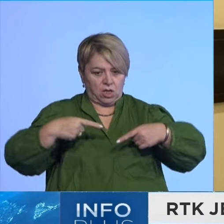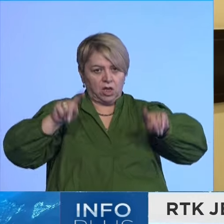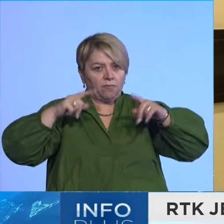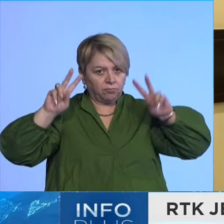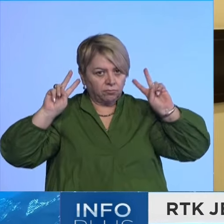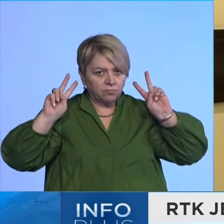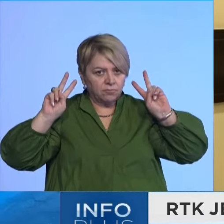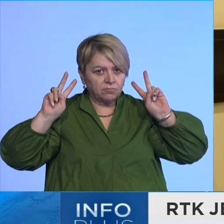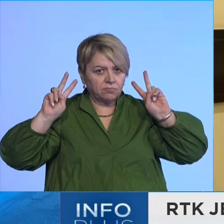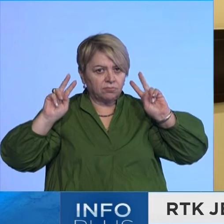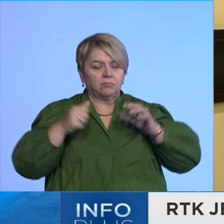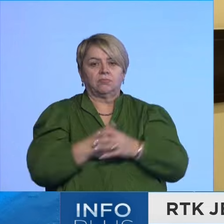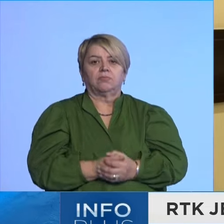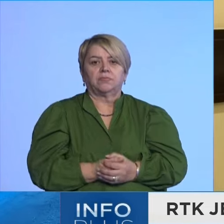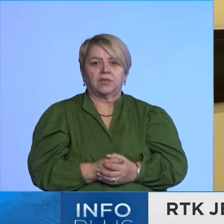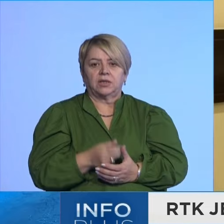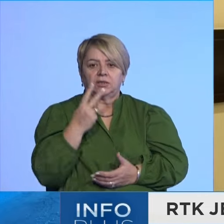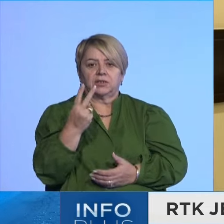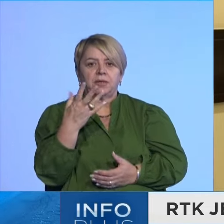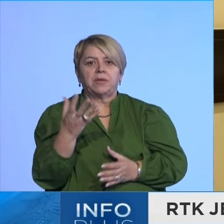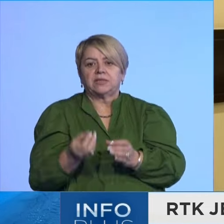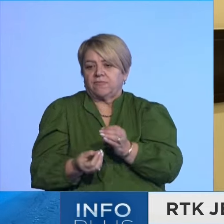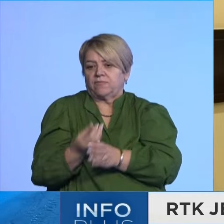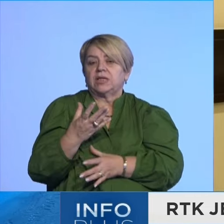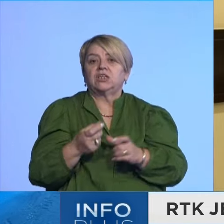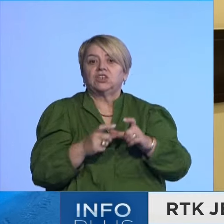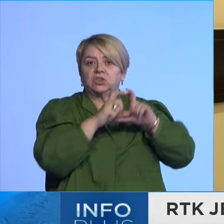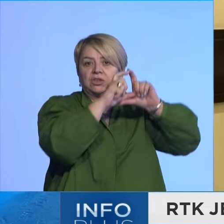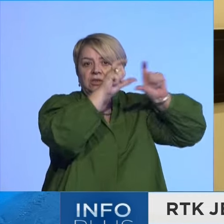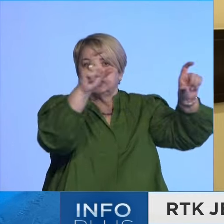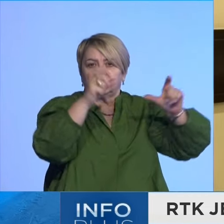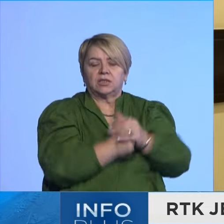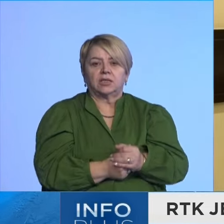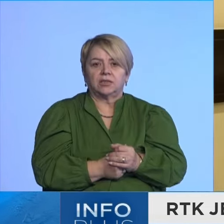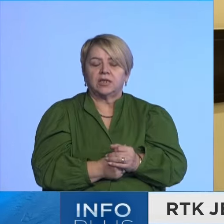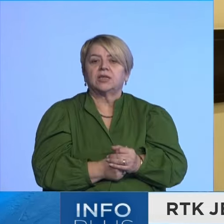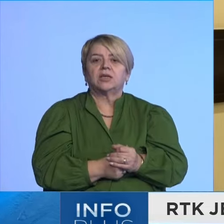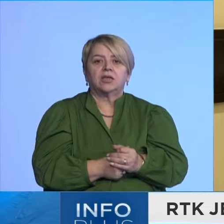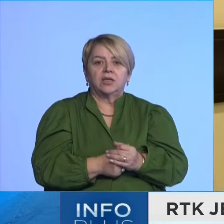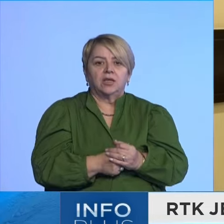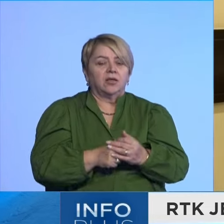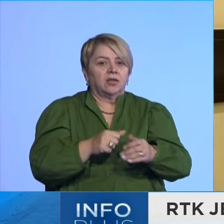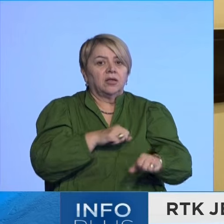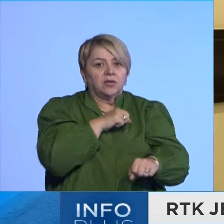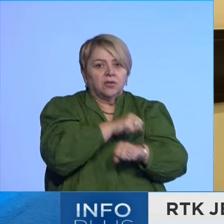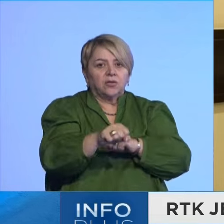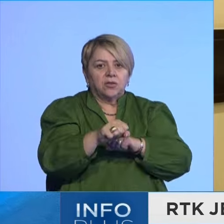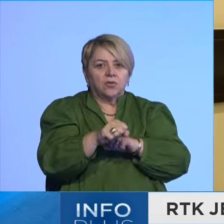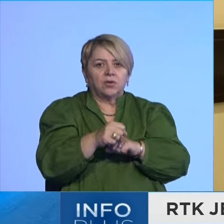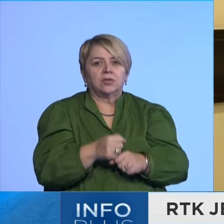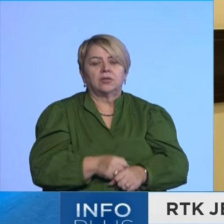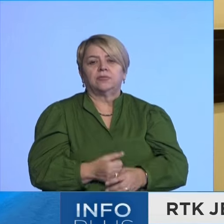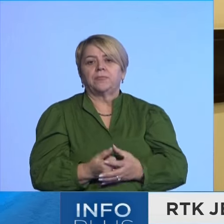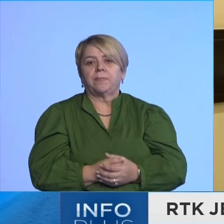parë 25 vjetorin e qendrës kosovare për rehabilitimin e të mbjetuarve të